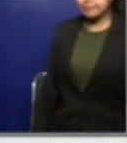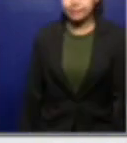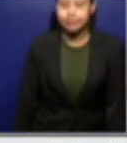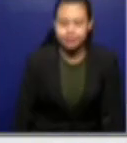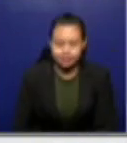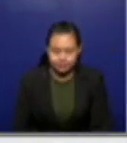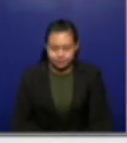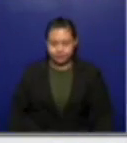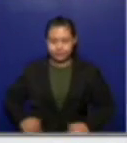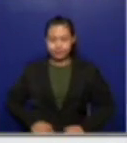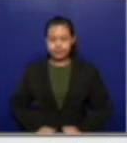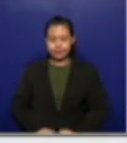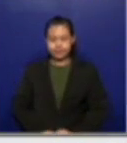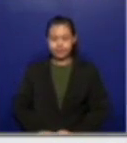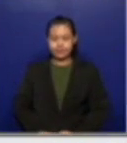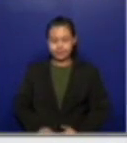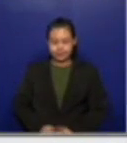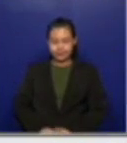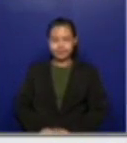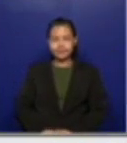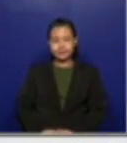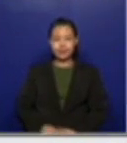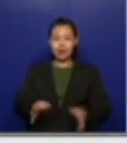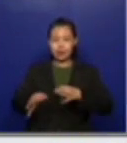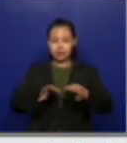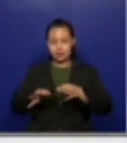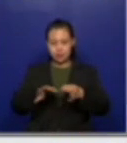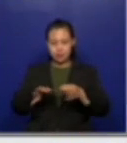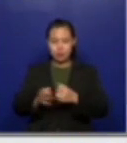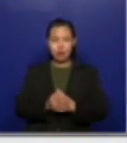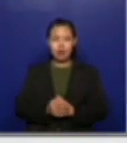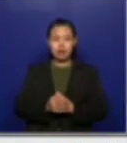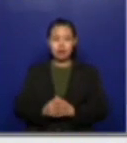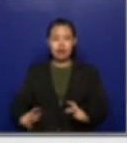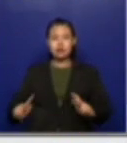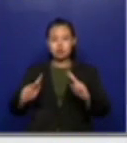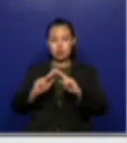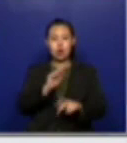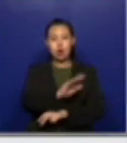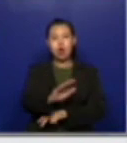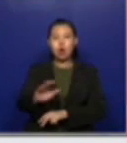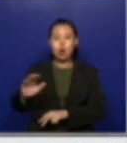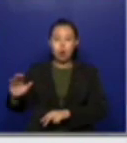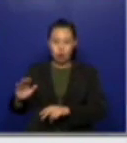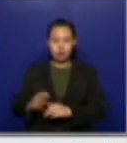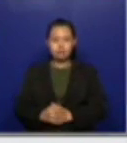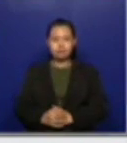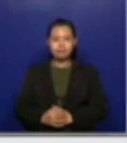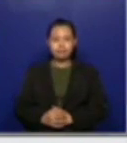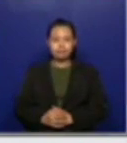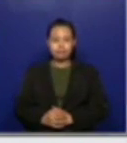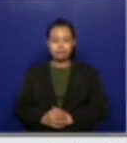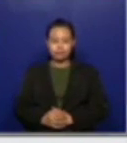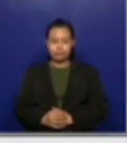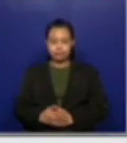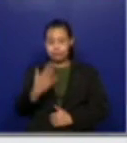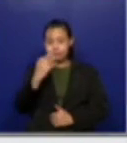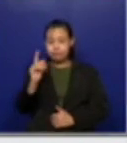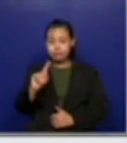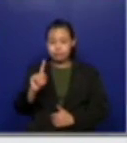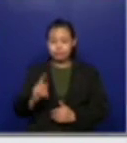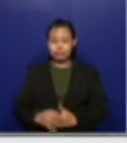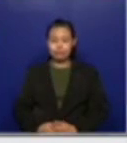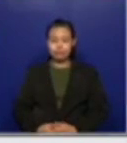จริงๆแล้วน่าจะเป็นการแถลงผลงานประจำกระทรวงที่กระทรวงของท่านจะงามกว่าเพราะวันนี้เนี่ยเป็นโอกาส